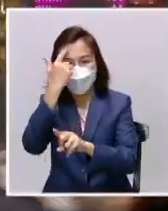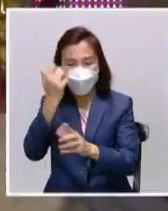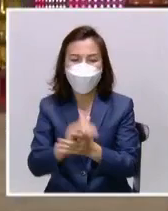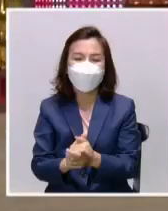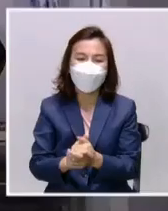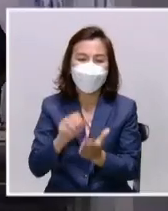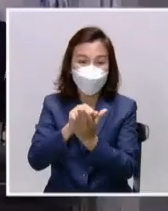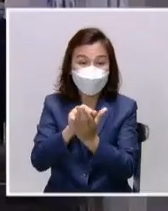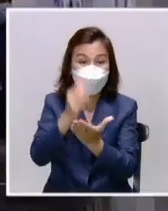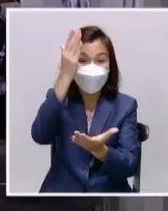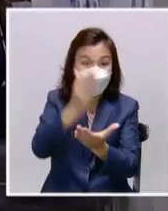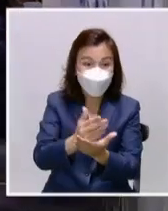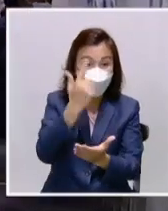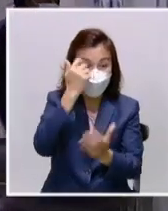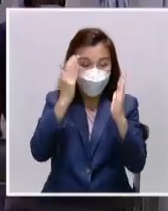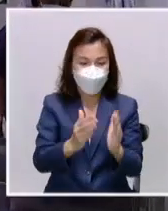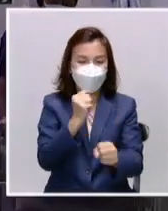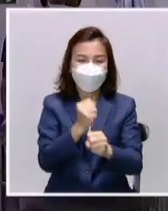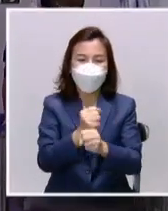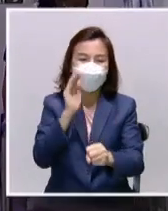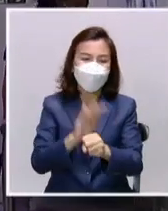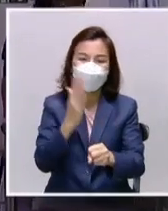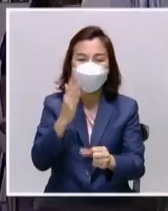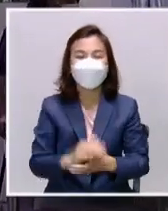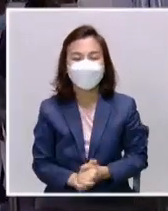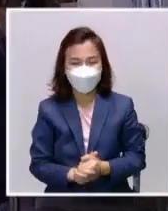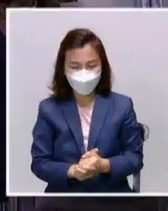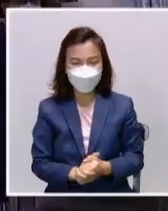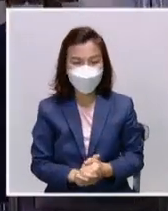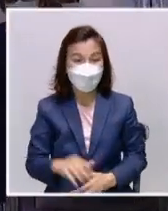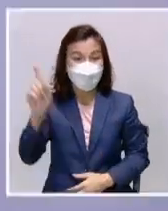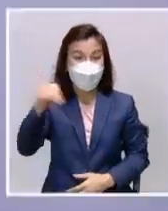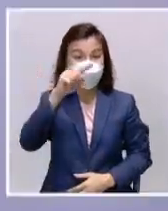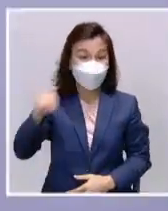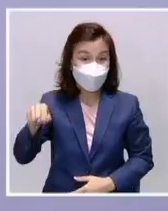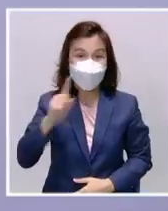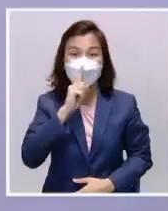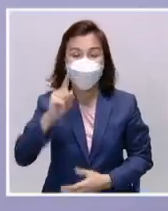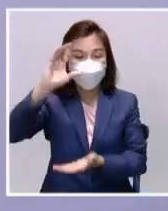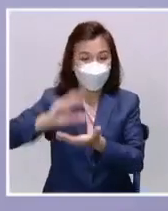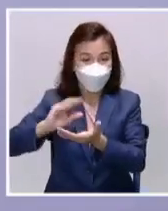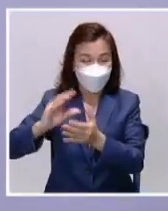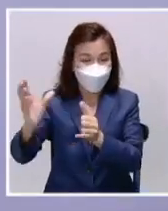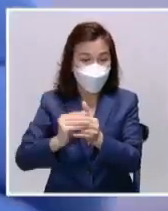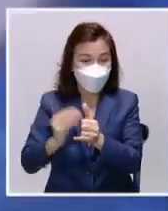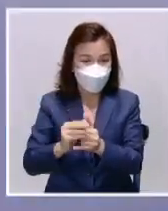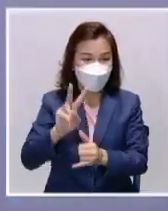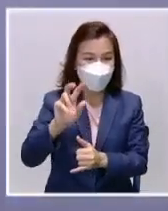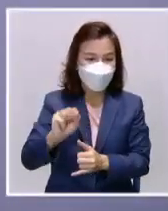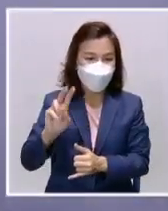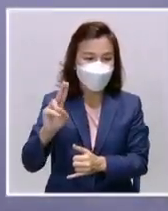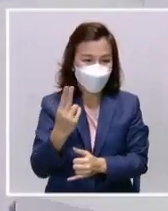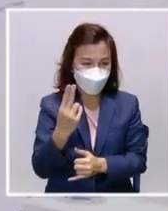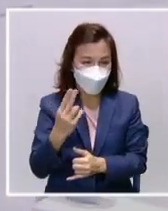บางอย่างจะหยุดชนะเพราะขาดแคลนพนักงานล่ะสหราชอาณาจักรรายงานผู้ป่วยโครง 19ไรใหม่ 2018